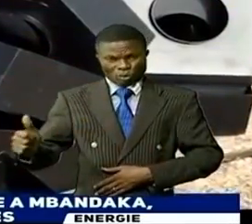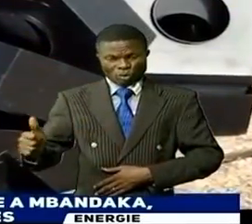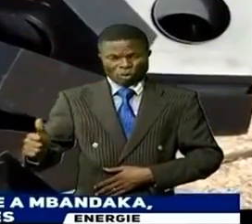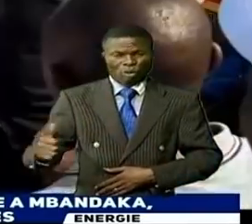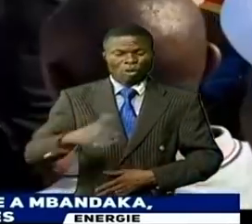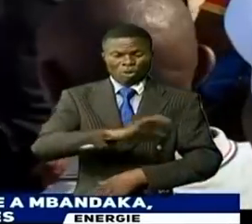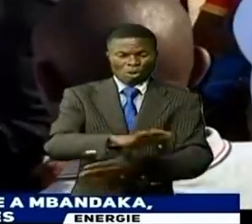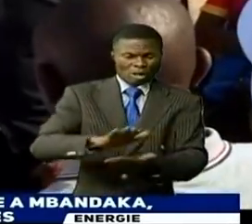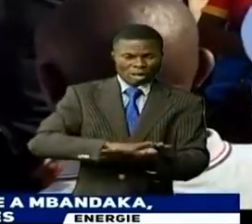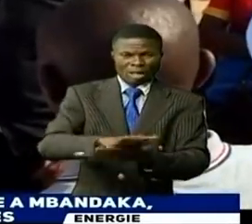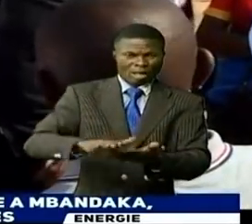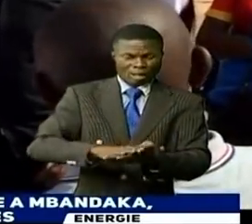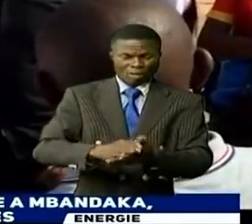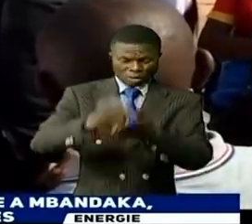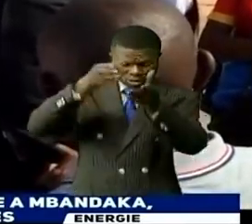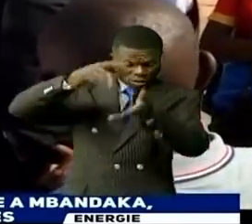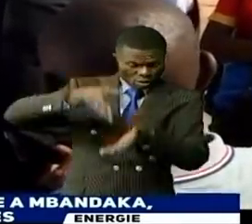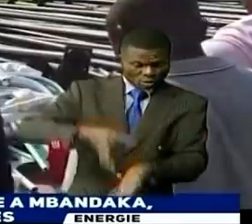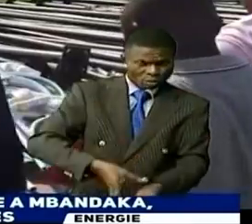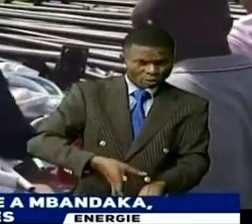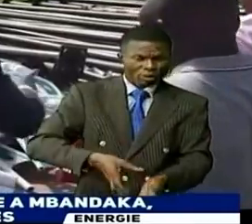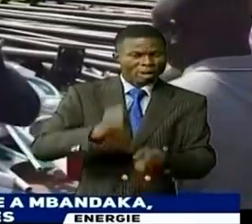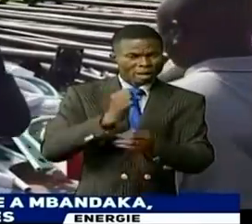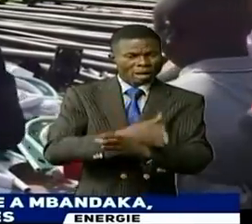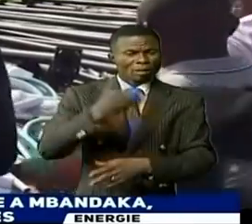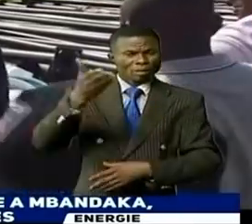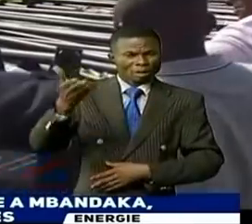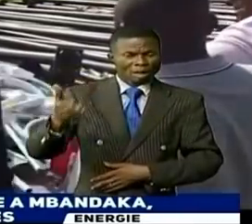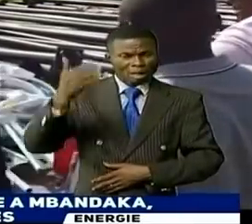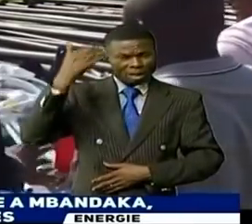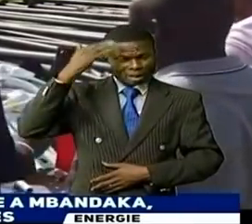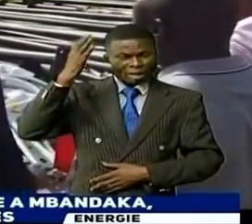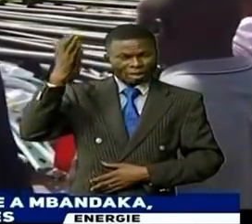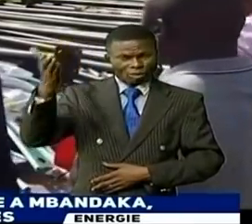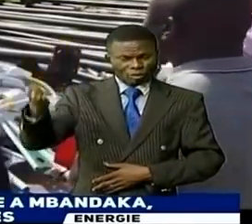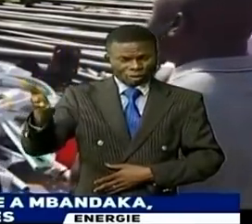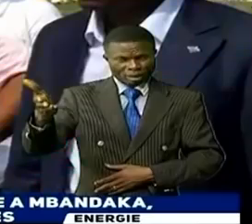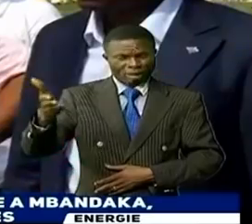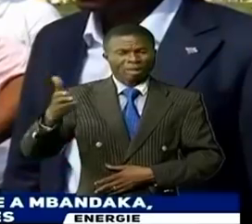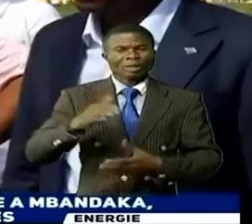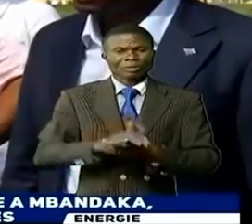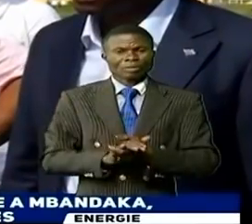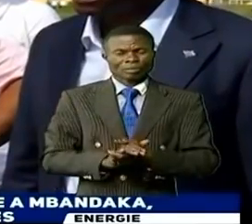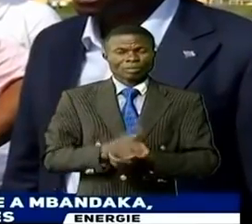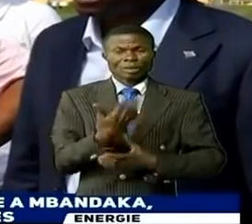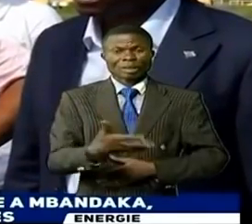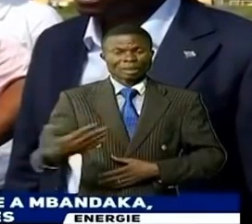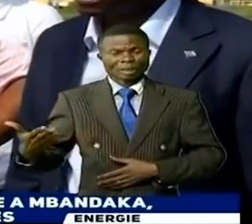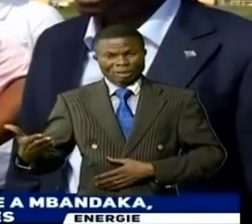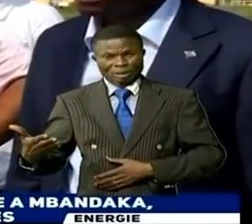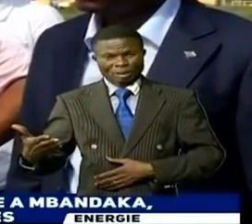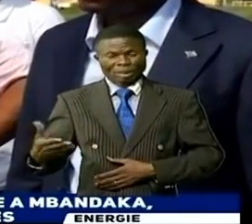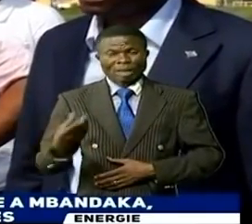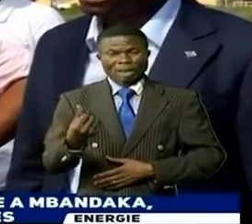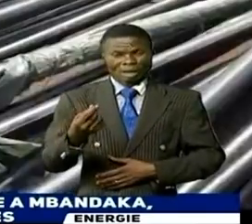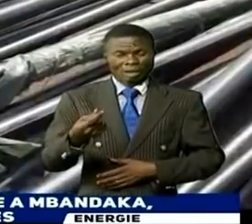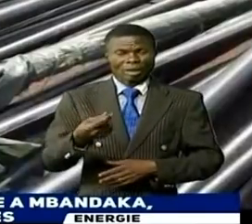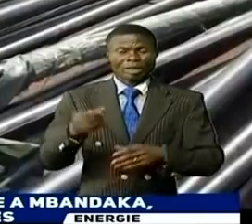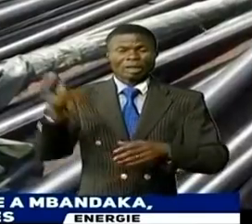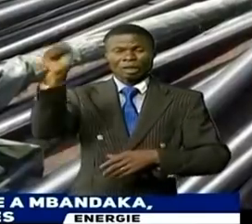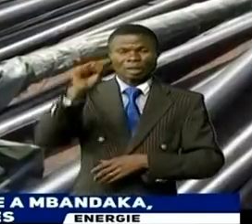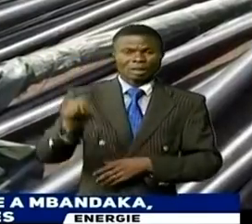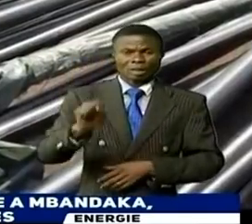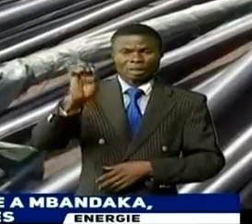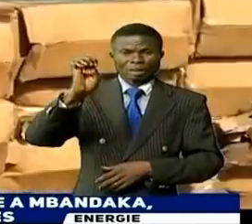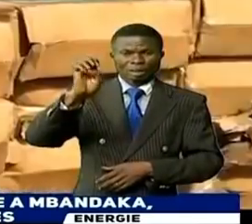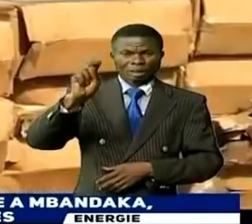bétonnage pour fixation des lampadaires, sont arrivés sur place dans cette partie de la République. Ces outils acquis sur fonds propres de la SNEL SA